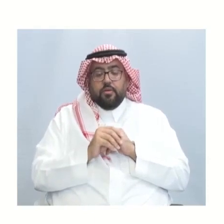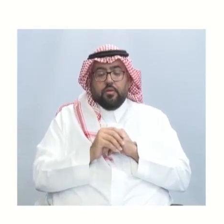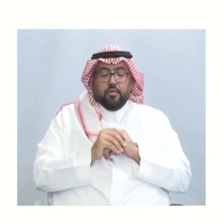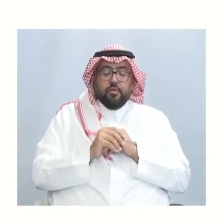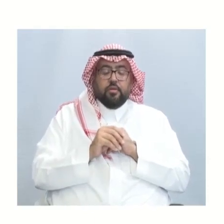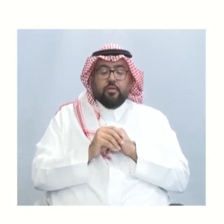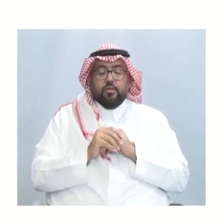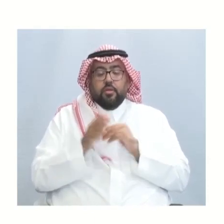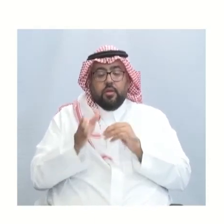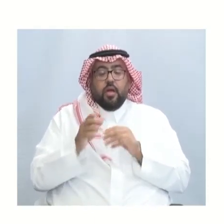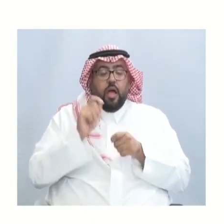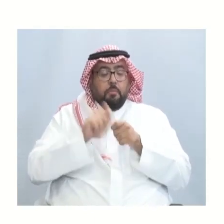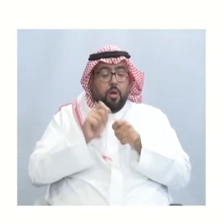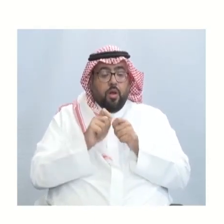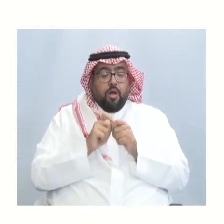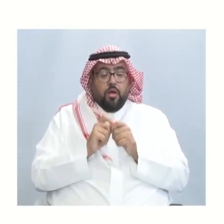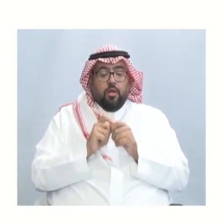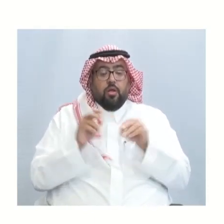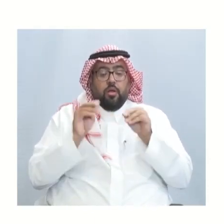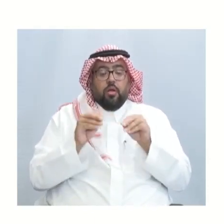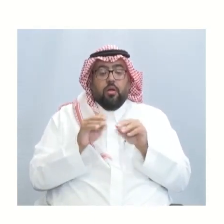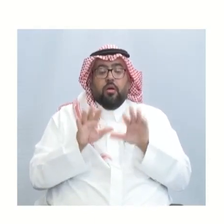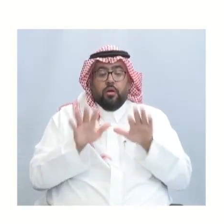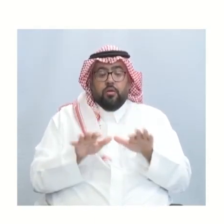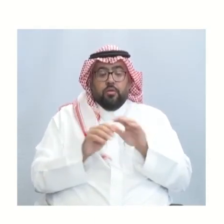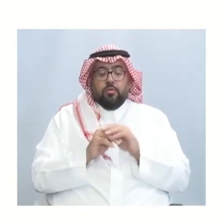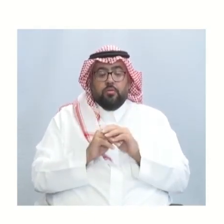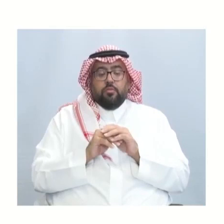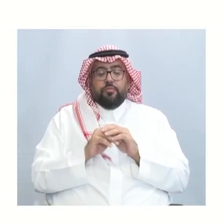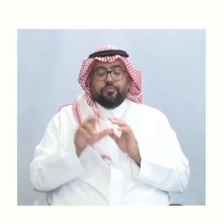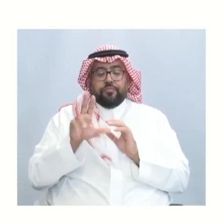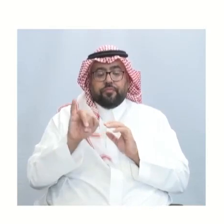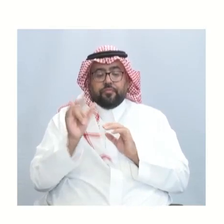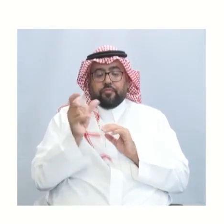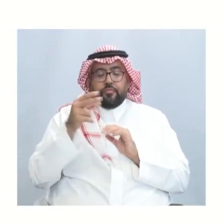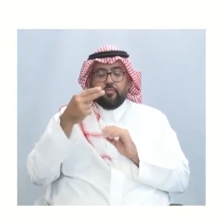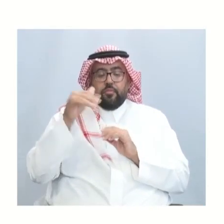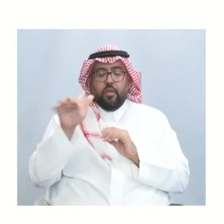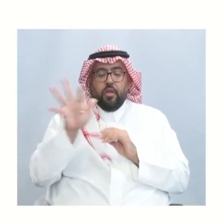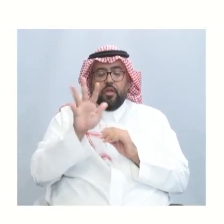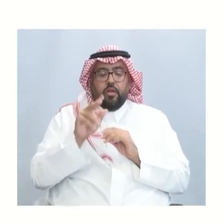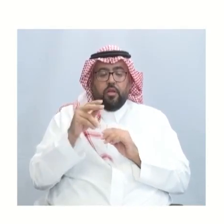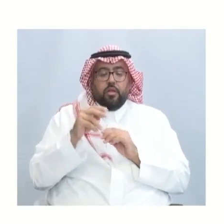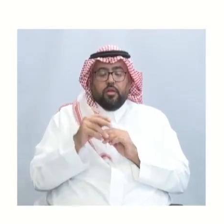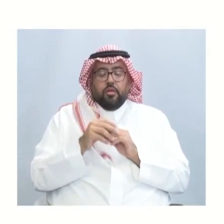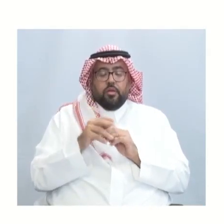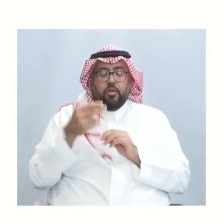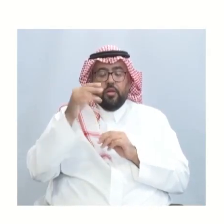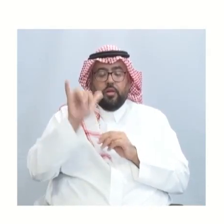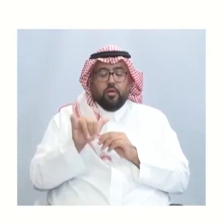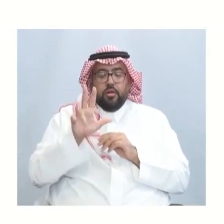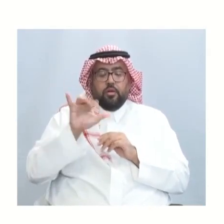انها هي المخلوقات التي تمكنت من العيش على اليابسه من العيش على